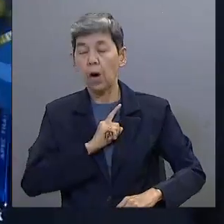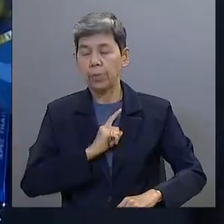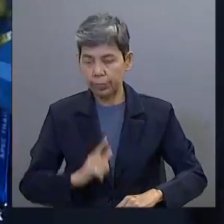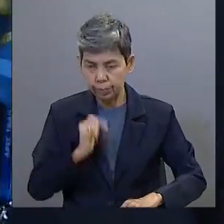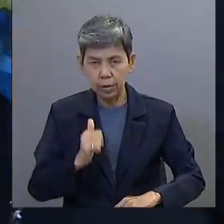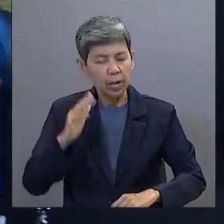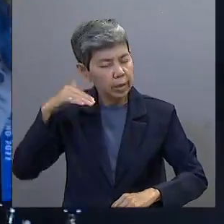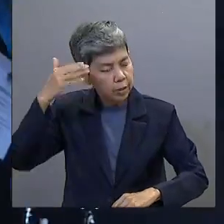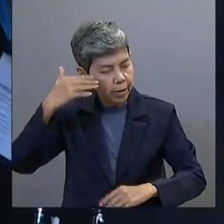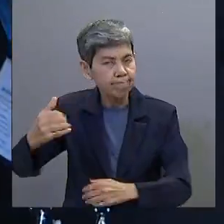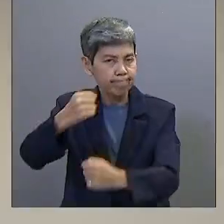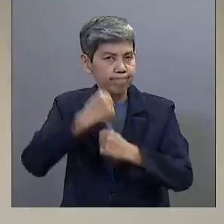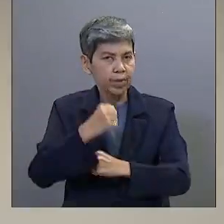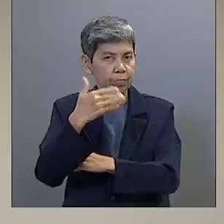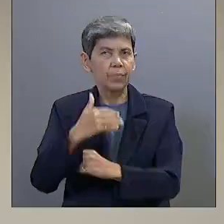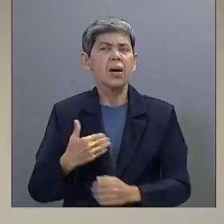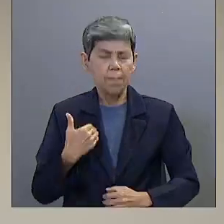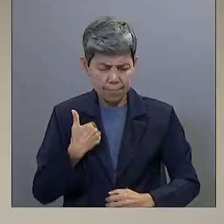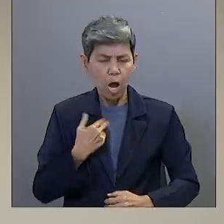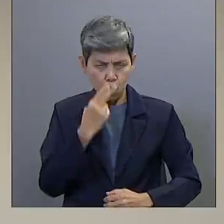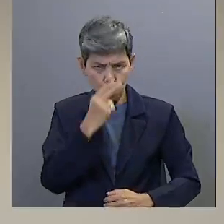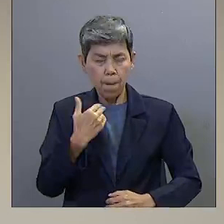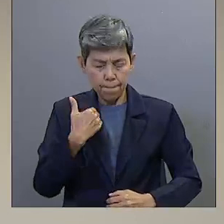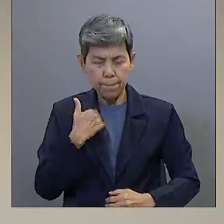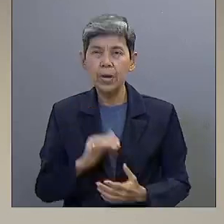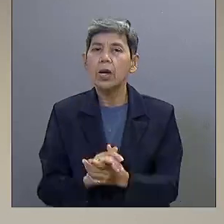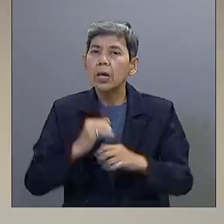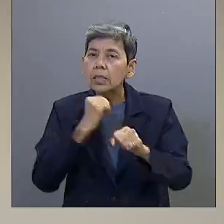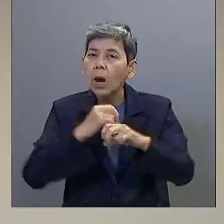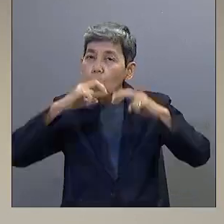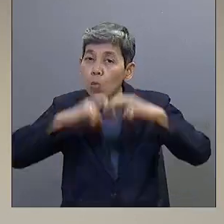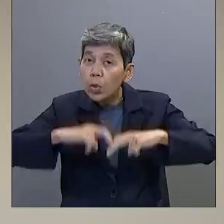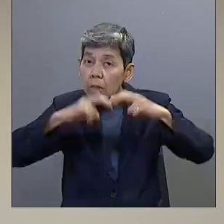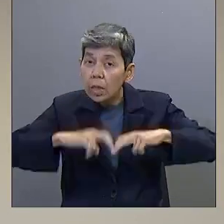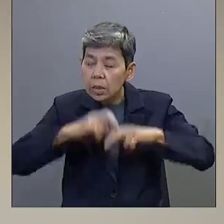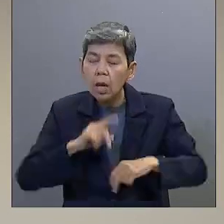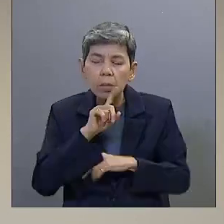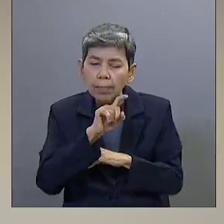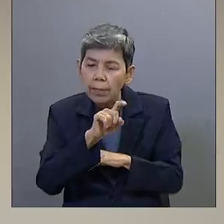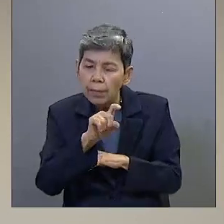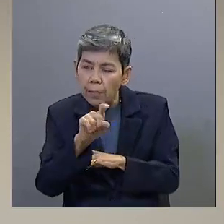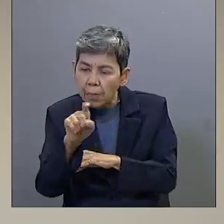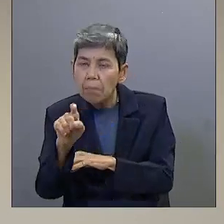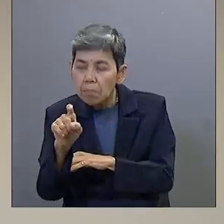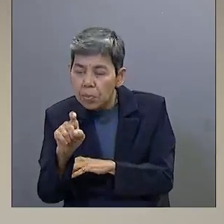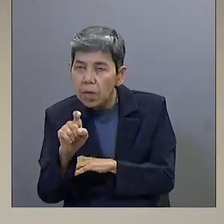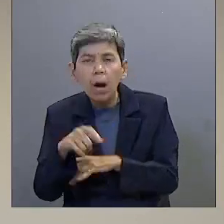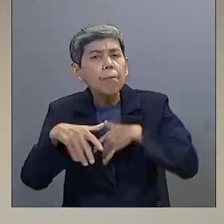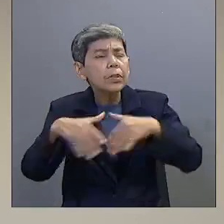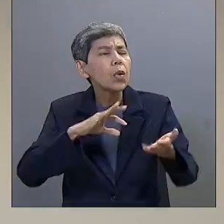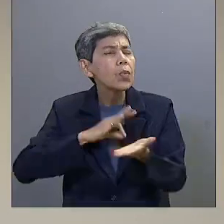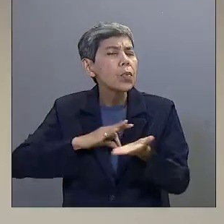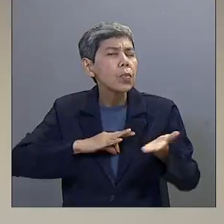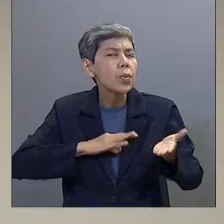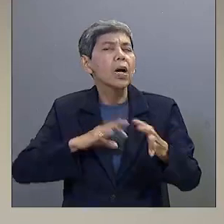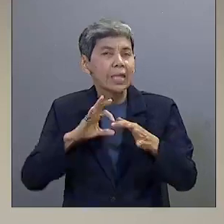ภาพในครั้งต่อไปค่ะ มีผลสำรวจจากสำนักวิจัยซูเปอร์โพลนะครับออกมาเปิดเผยผลสำรวจประชาชน